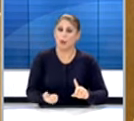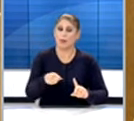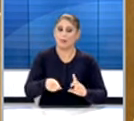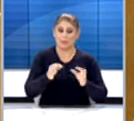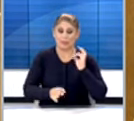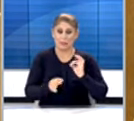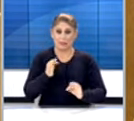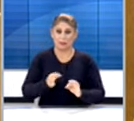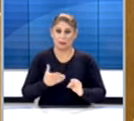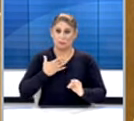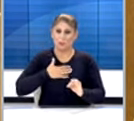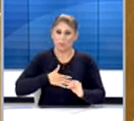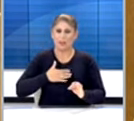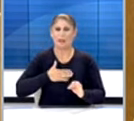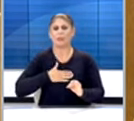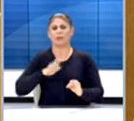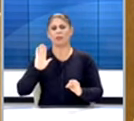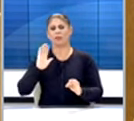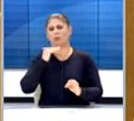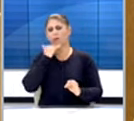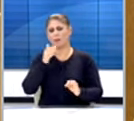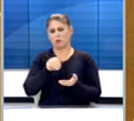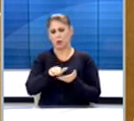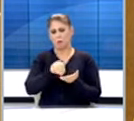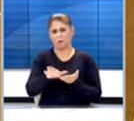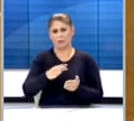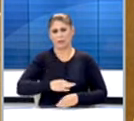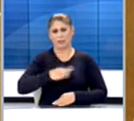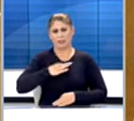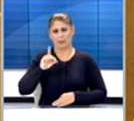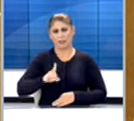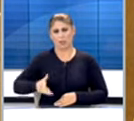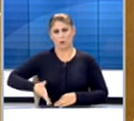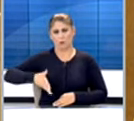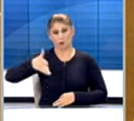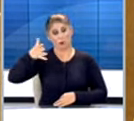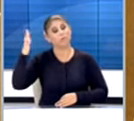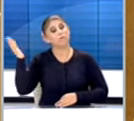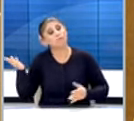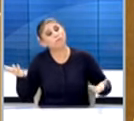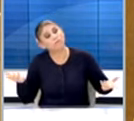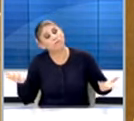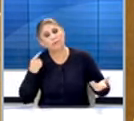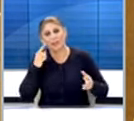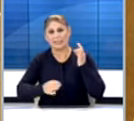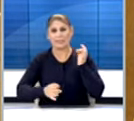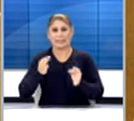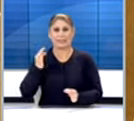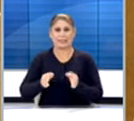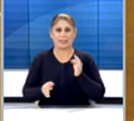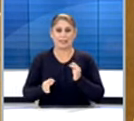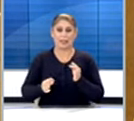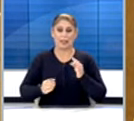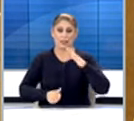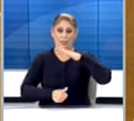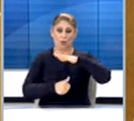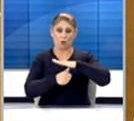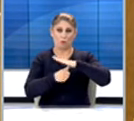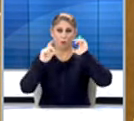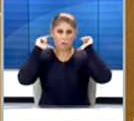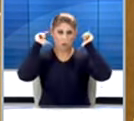οποία θέλετε, δεν θέλετε, δεν μπορείτε να αποφύγετε, κύριε Μητσοτάκη, όπως και να το κάνει κανείς, είναι η συζήτηση για τον Πρόεδρο της